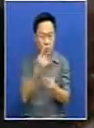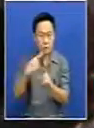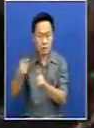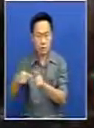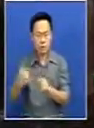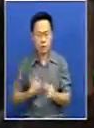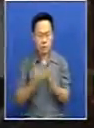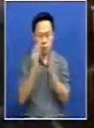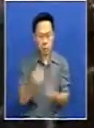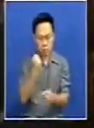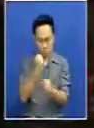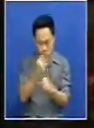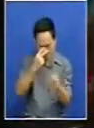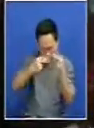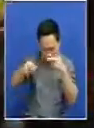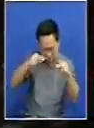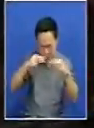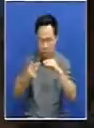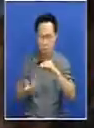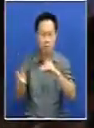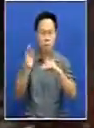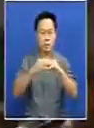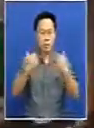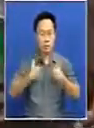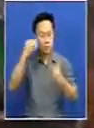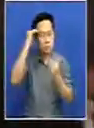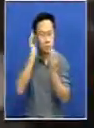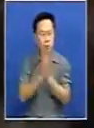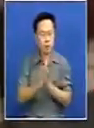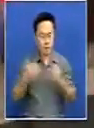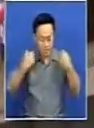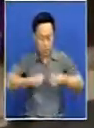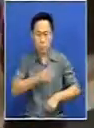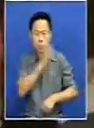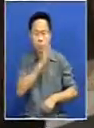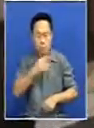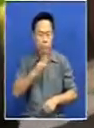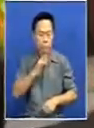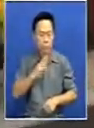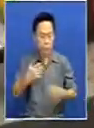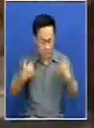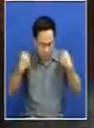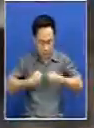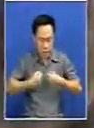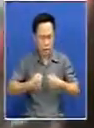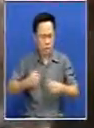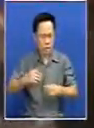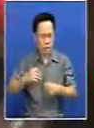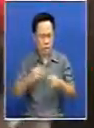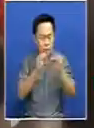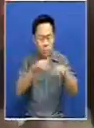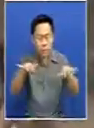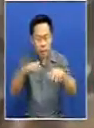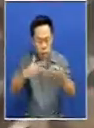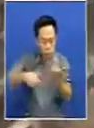ได้มีการเพิ่มกำลังประจำตามจุดและตำรวจนอกเครื่องแบบก็ได้เดินตระเวนทั่วบริเวณเพื่อตรวจความเรียบร้อยโดยเฉพาะในเรื่องของการแต่งก